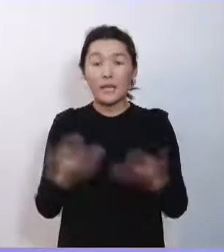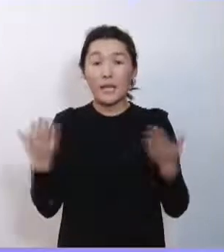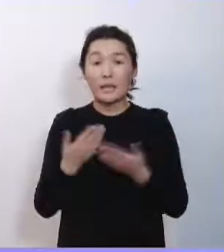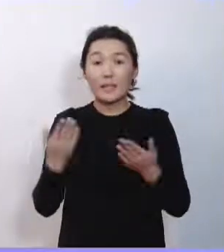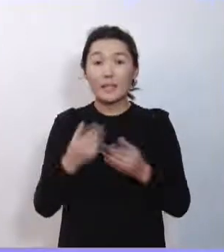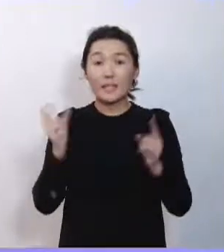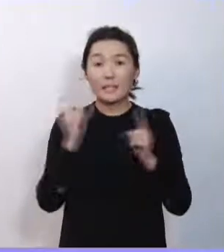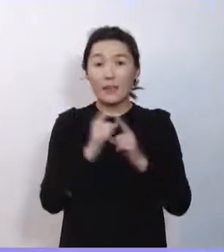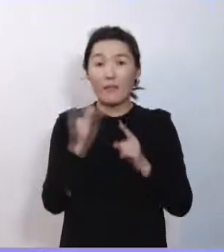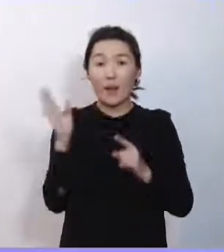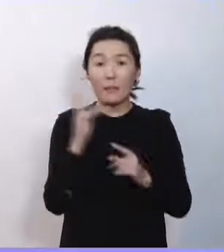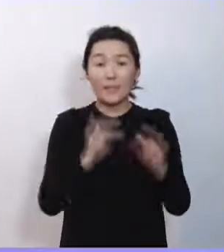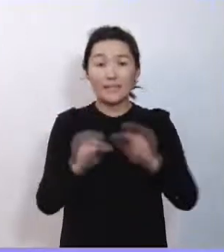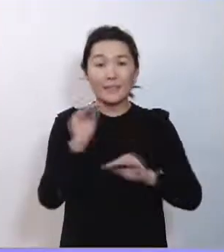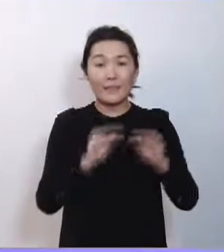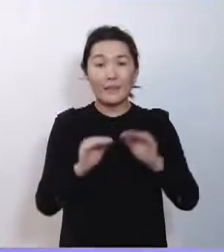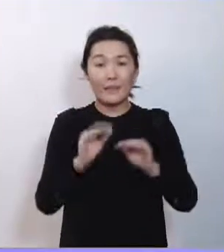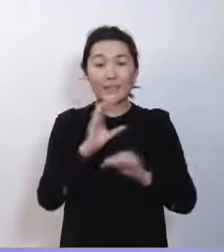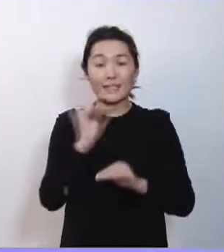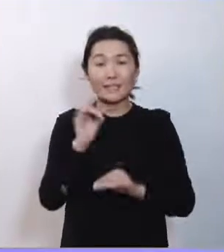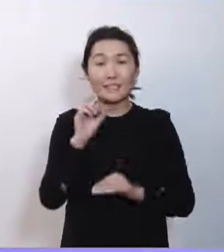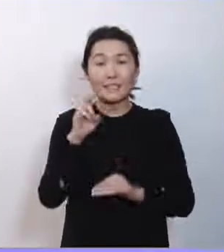Какие слова мы составили из слогов?